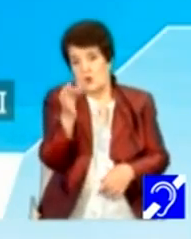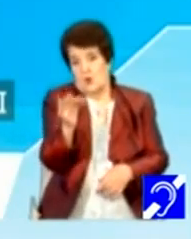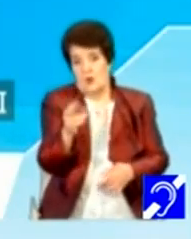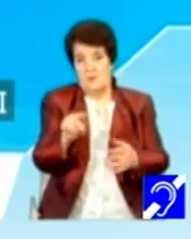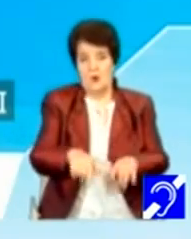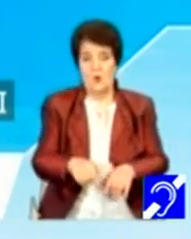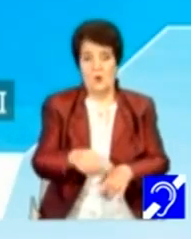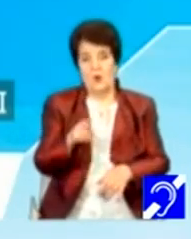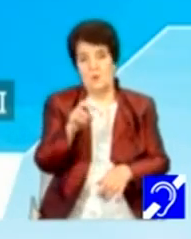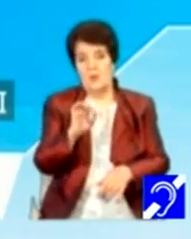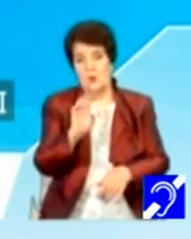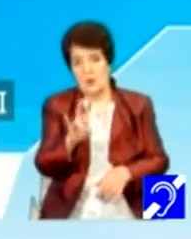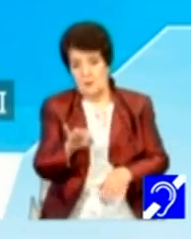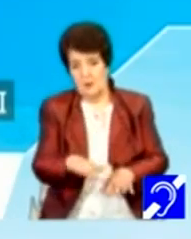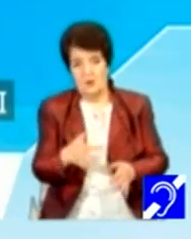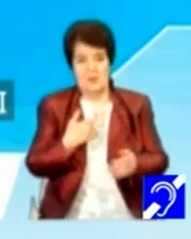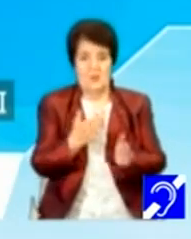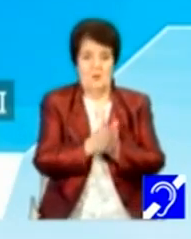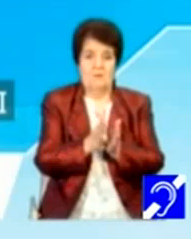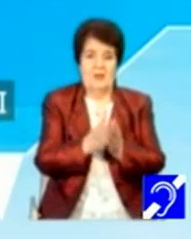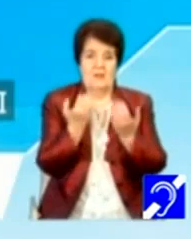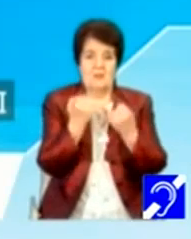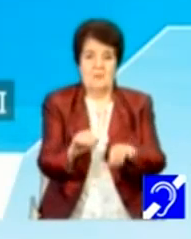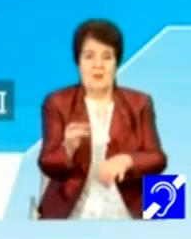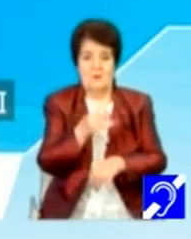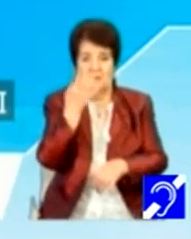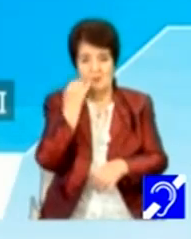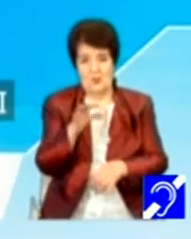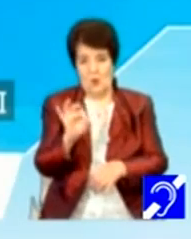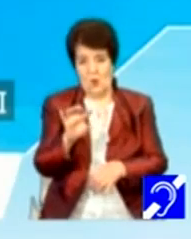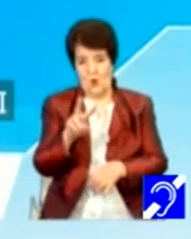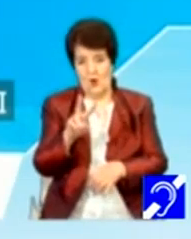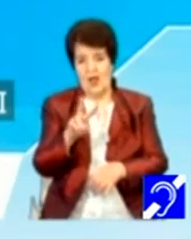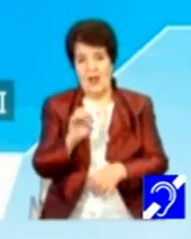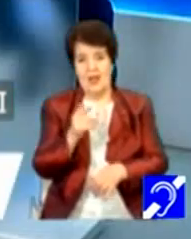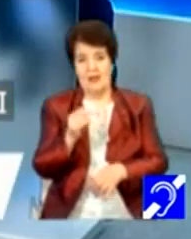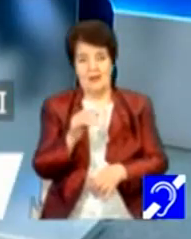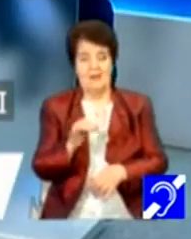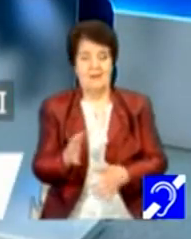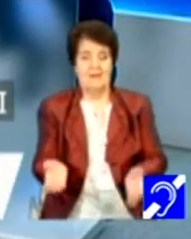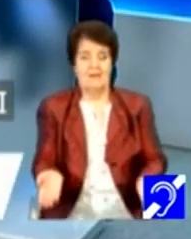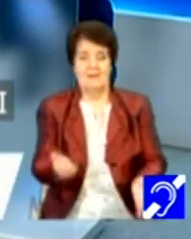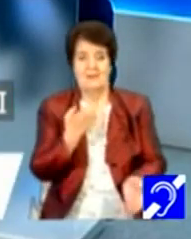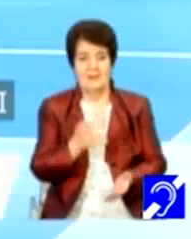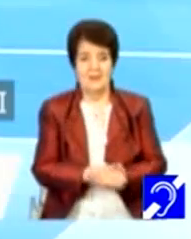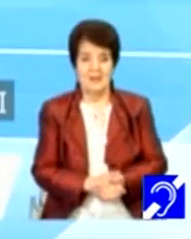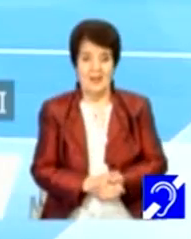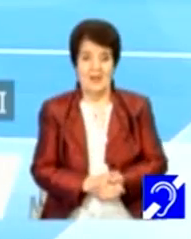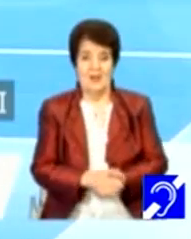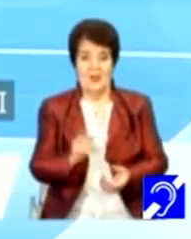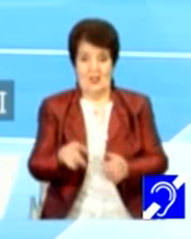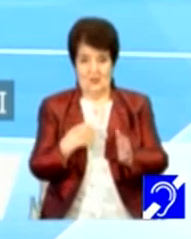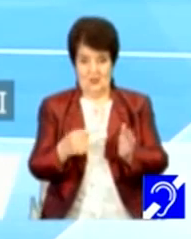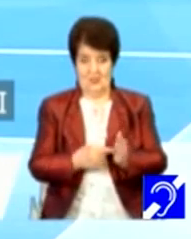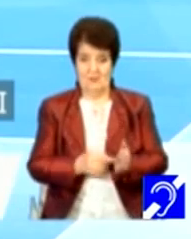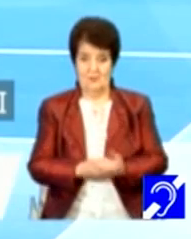Usată pe loc, Platon pe loc, iar noi batem din palme că am scăpat Republica Moldova de oligarhie. Haideți să fim serioși. Dacă are ce să completeze, să răspundă la această întrebare